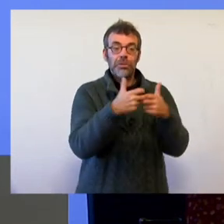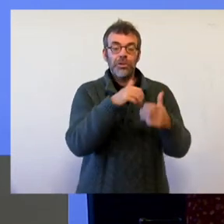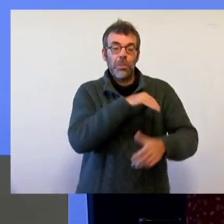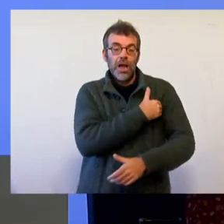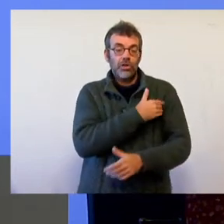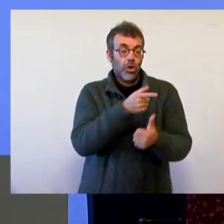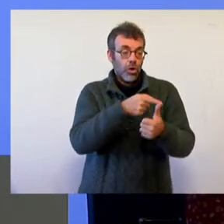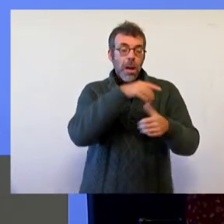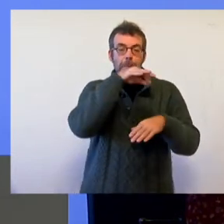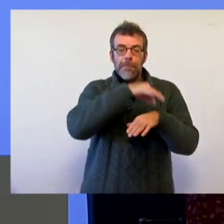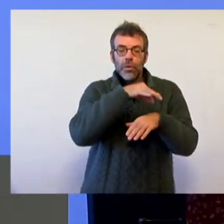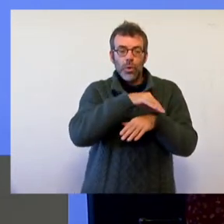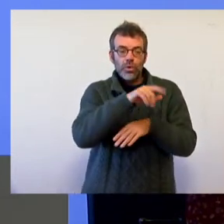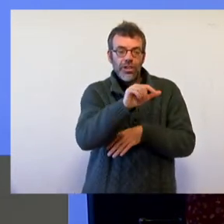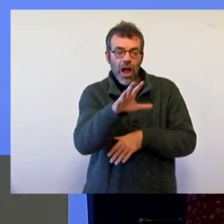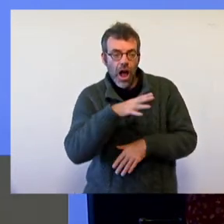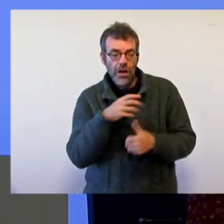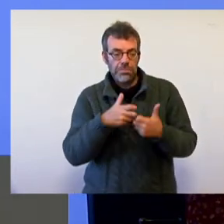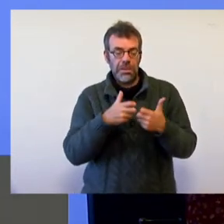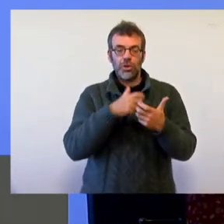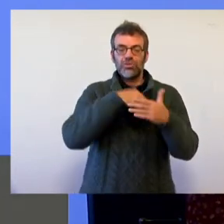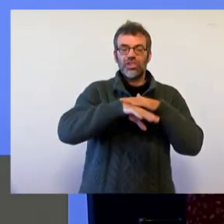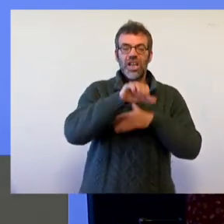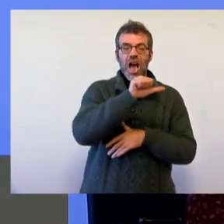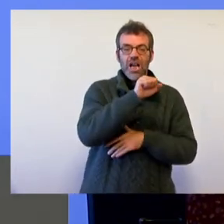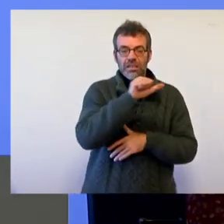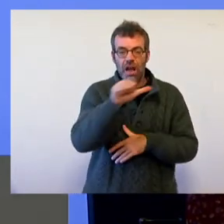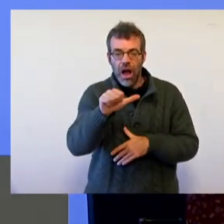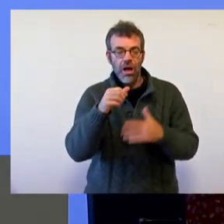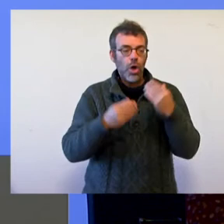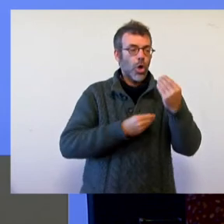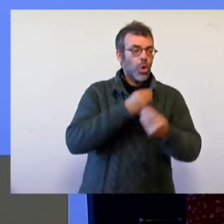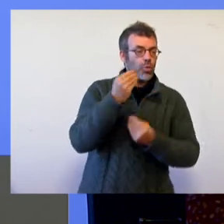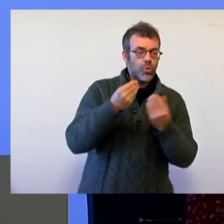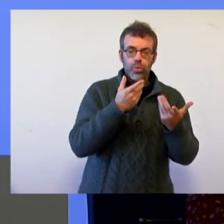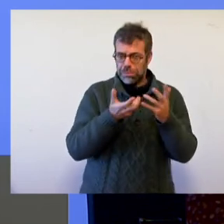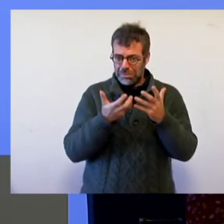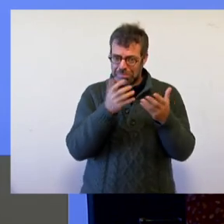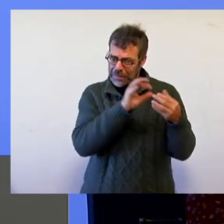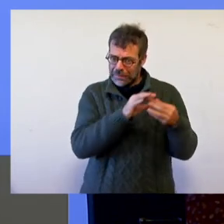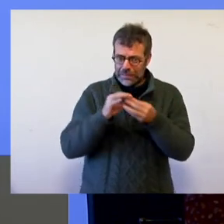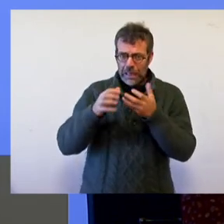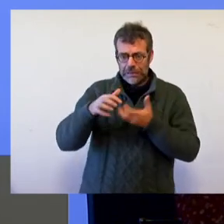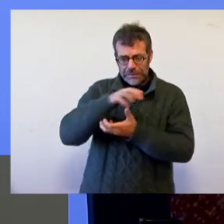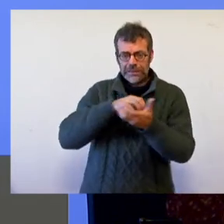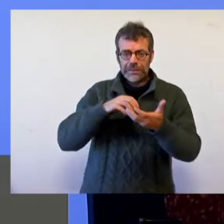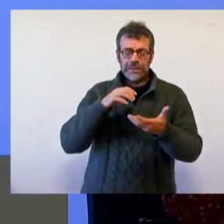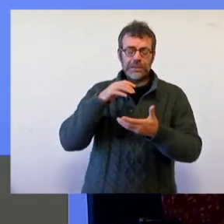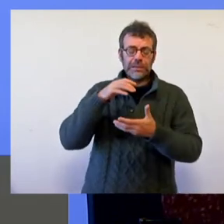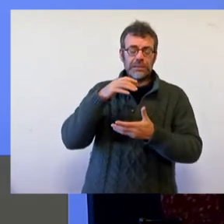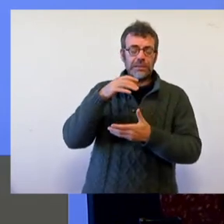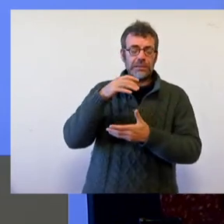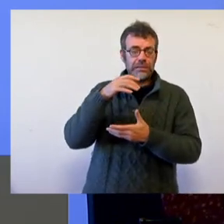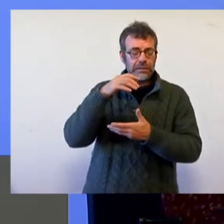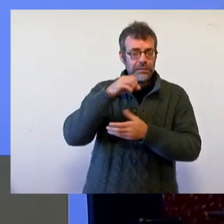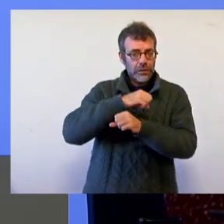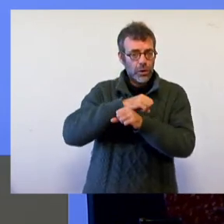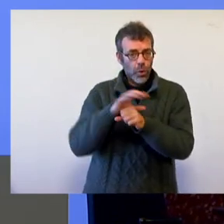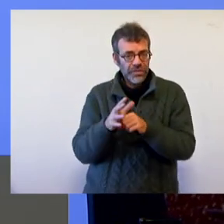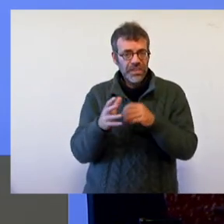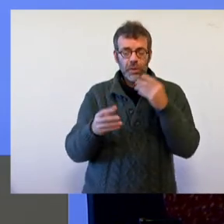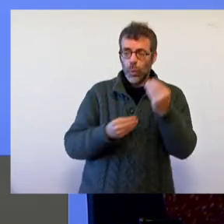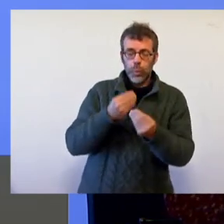ASA. C'est la crise Covid. Parce que nous avons des agents qui sont cas contact et que nous respectons les